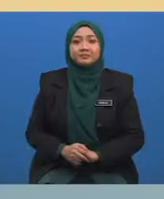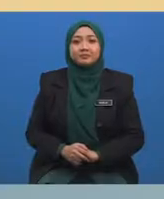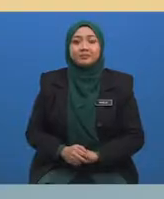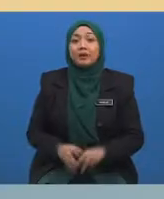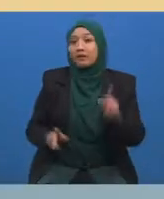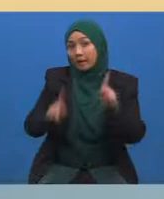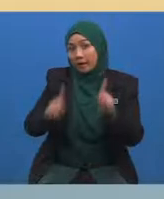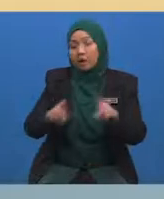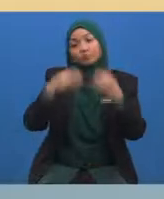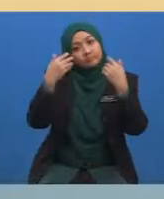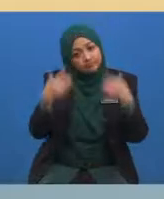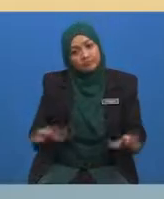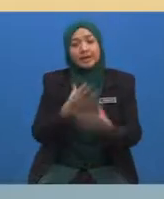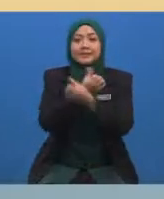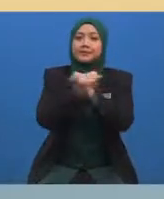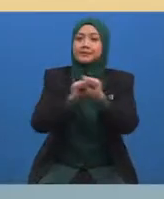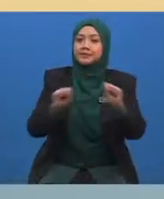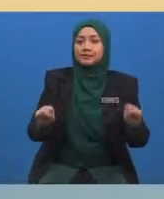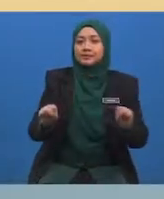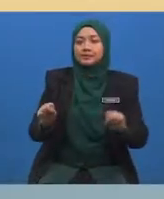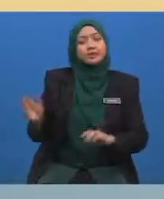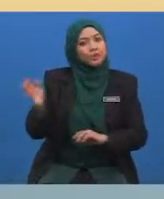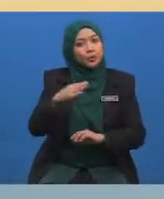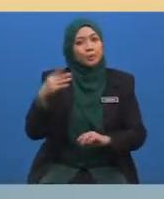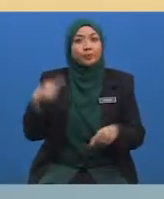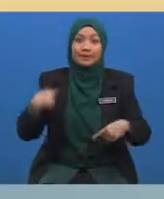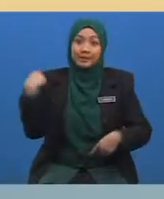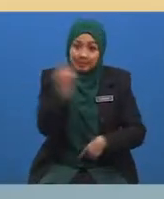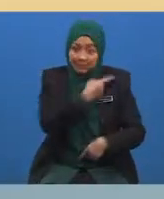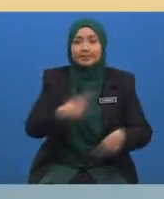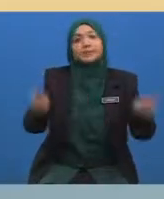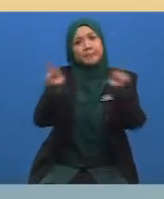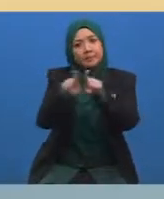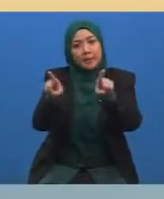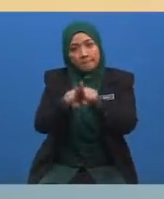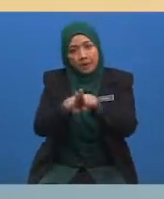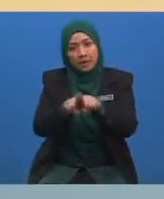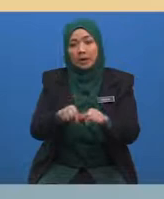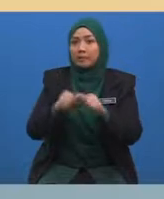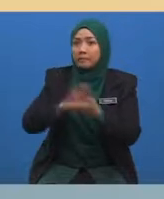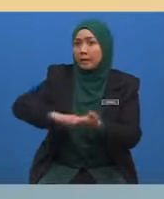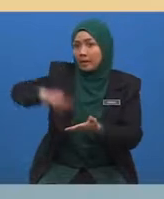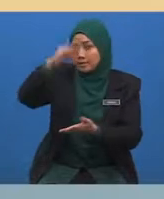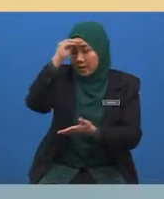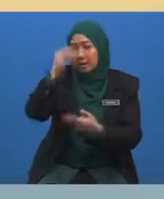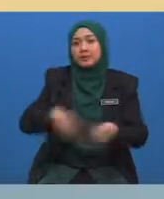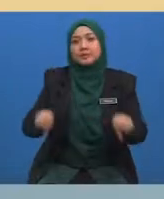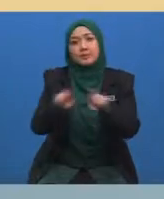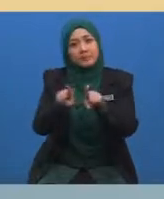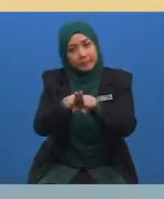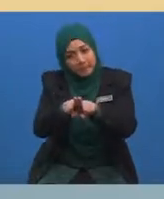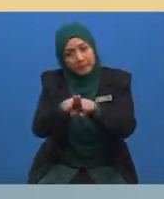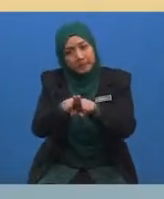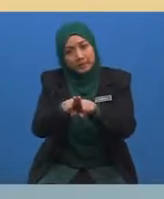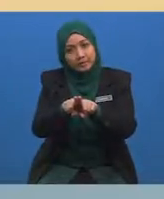Kalau sudah bersedia, ayuh kita sama-sama mengikuti pengajaran yang akan cikgu